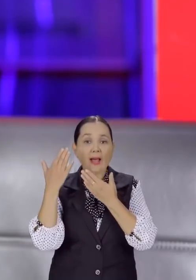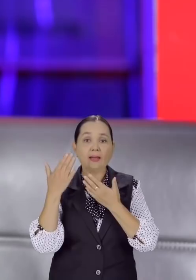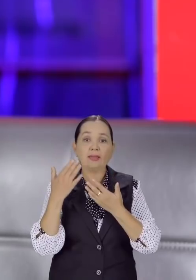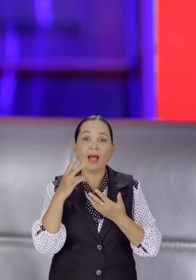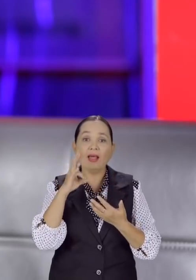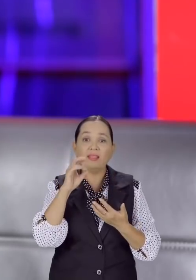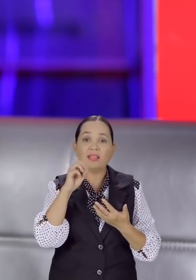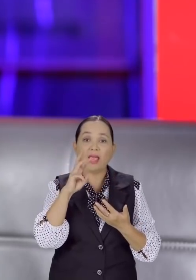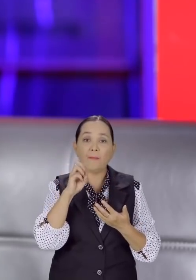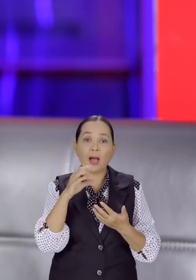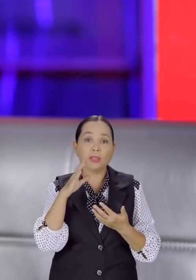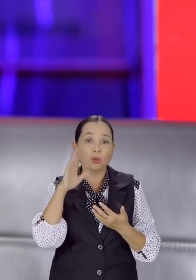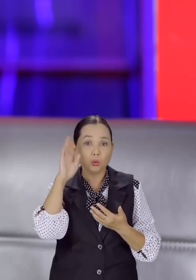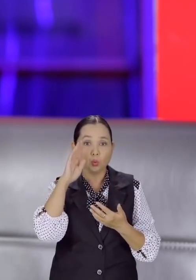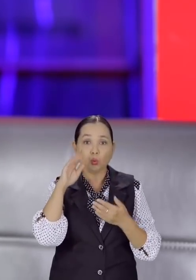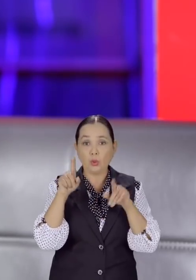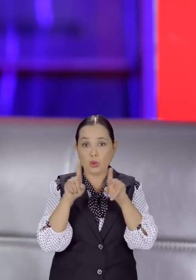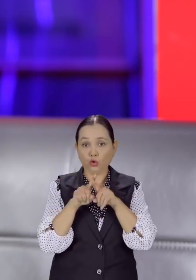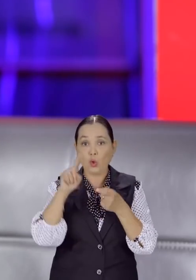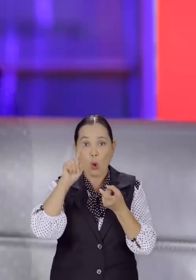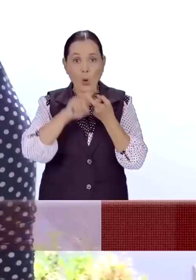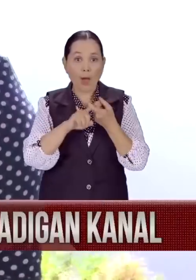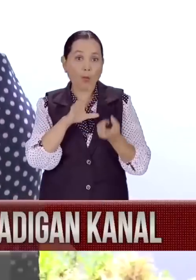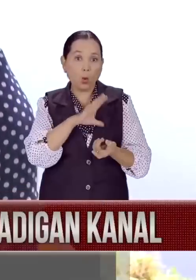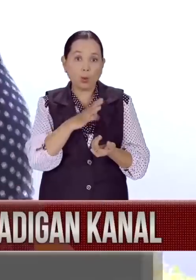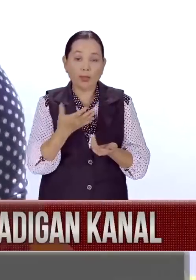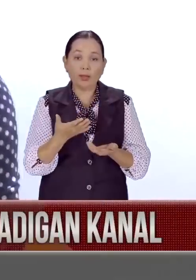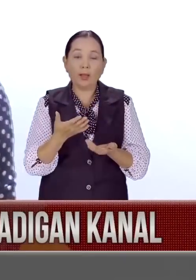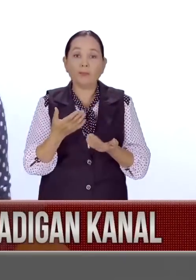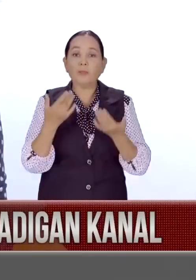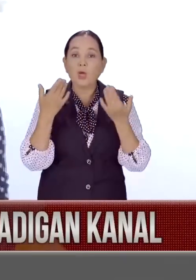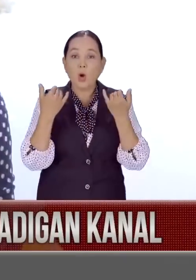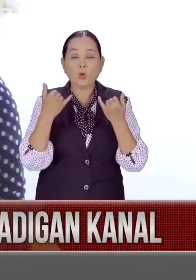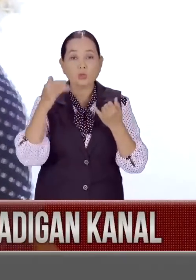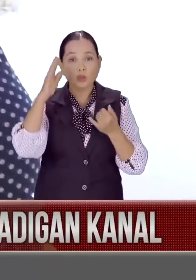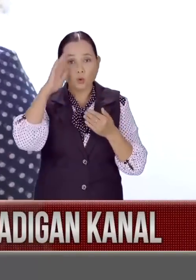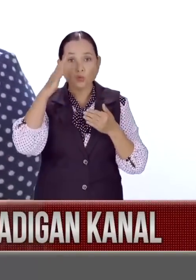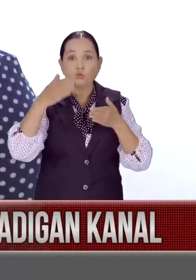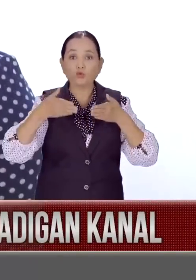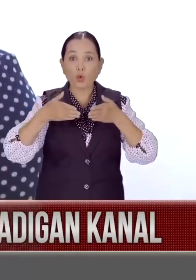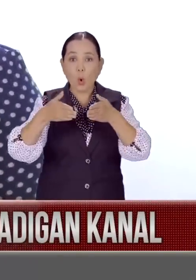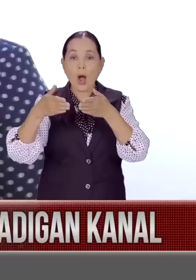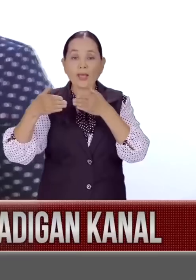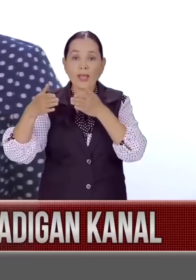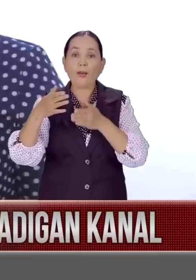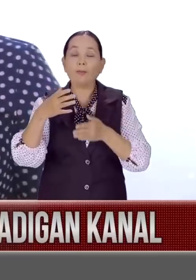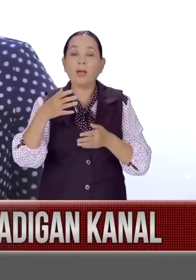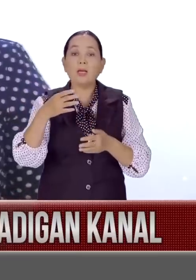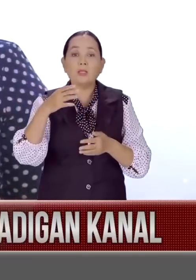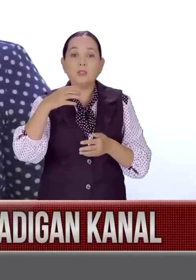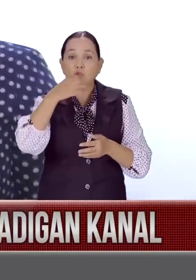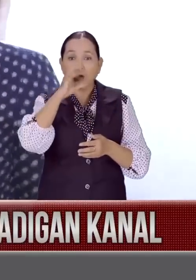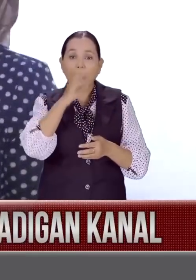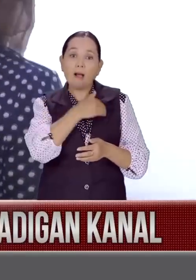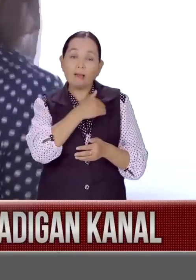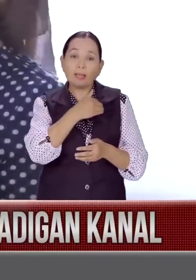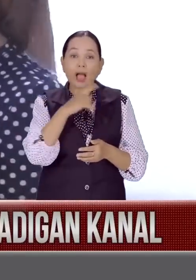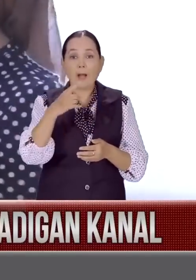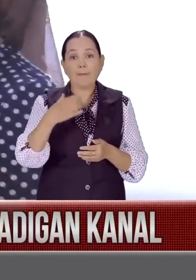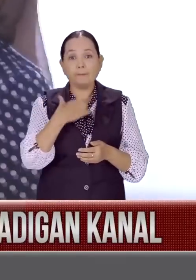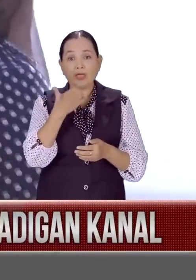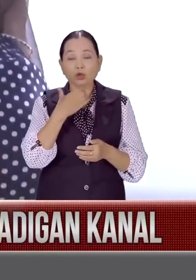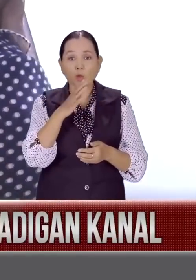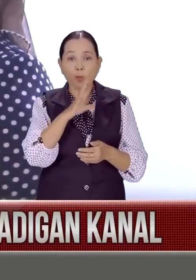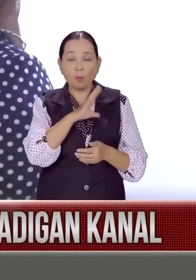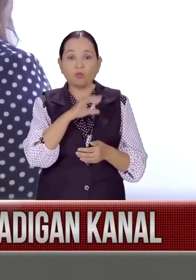ne'mat suvga shundoq burib qo'yilgan. Hozir sug'aramiz dedim, chanqagan dedim, shuning uchun bezovta bo'yapti. Oldida